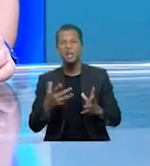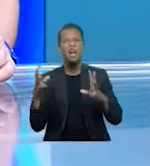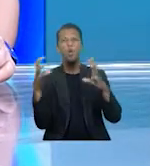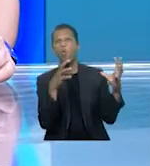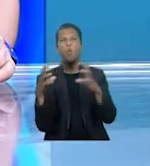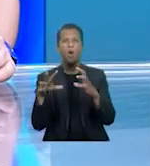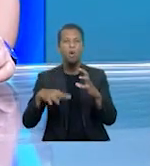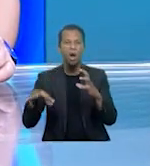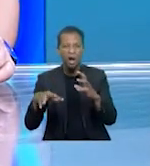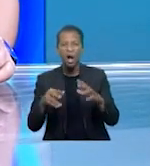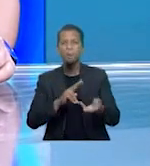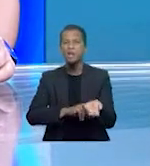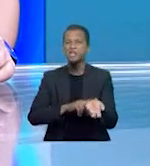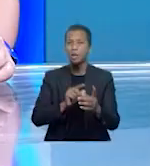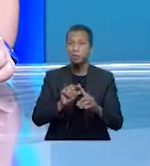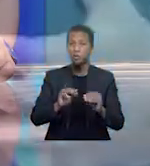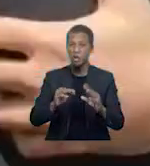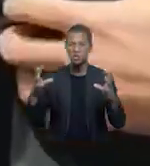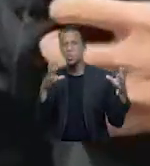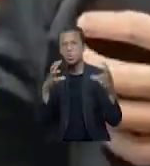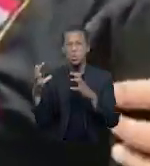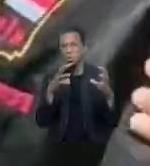keluarga pasien dengan petugas keamanan